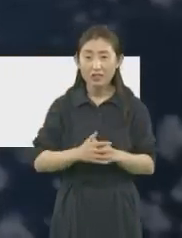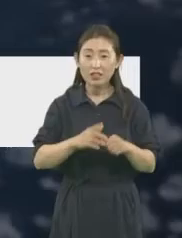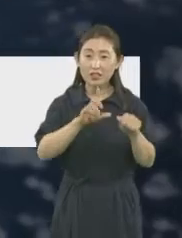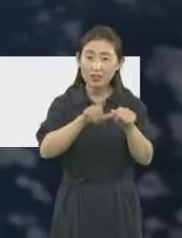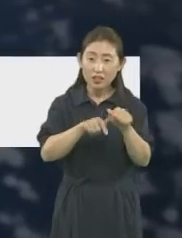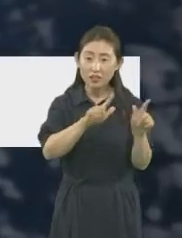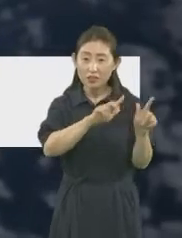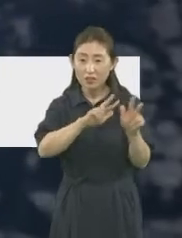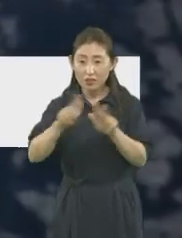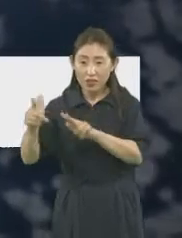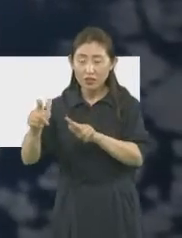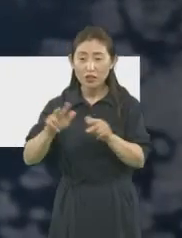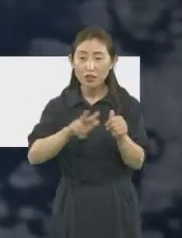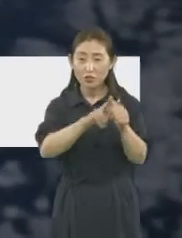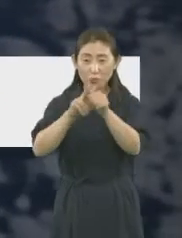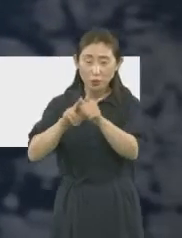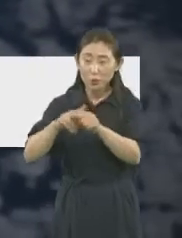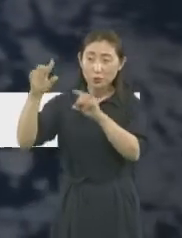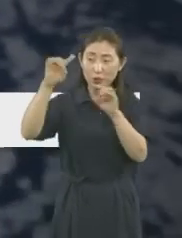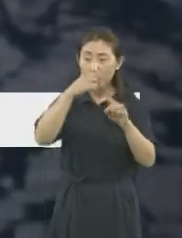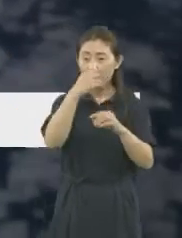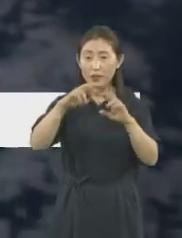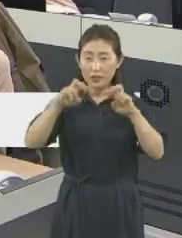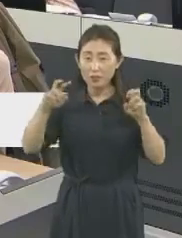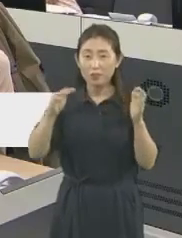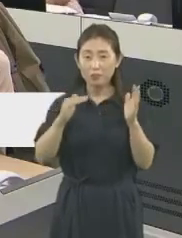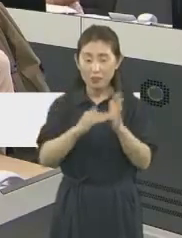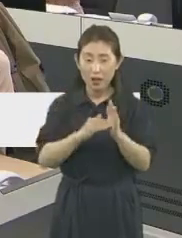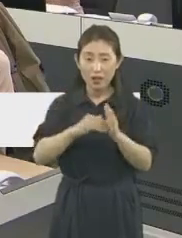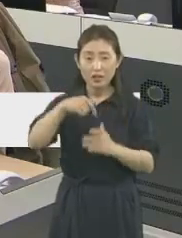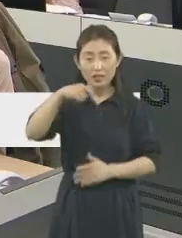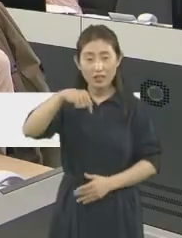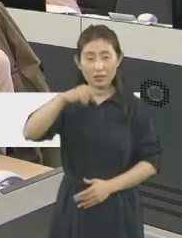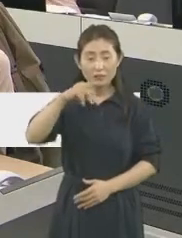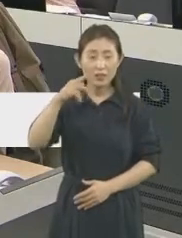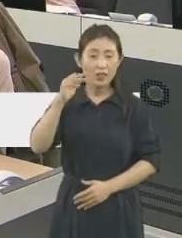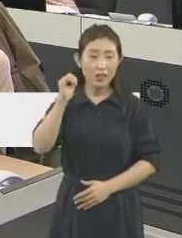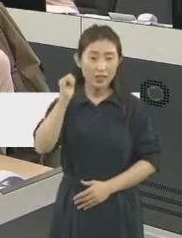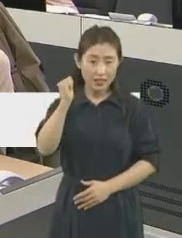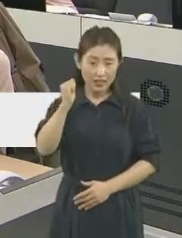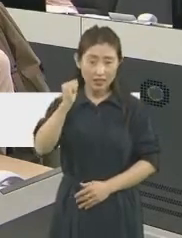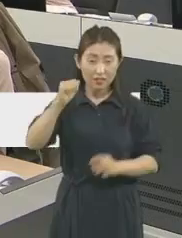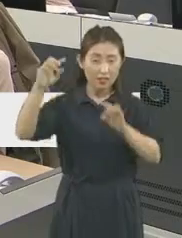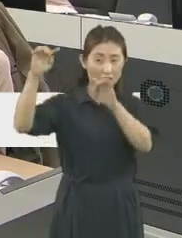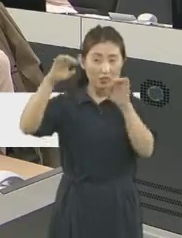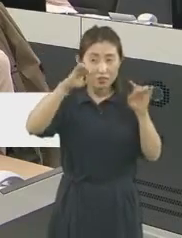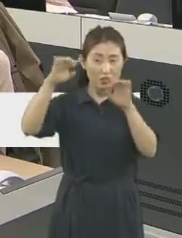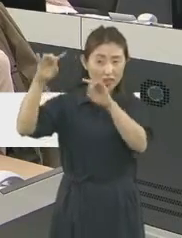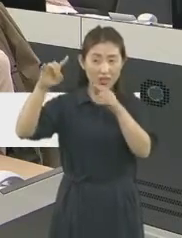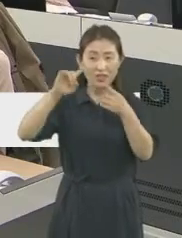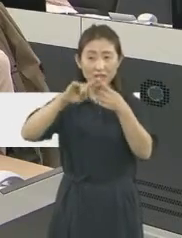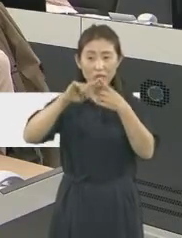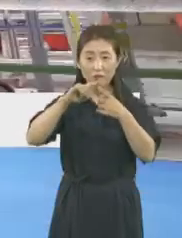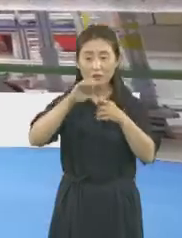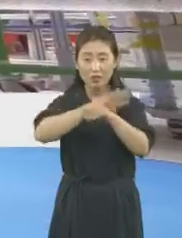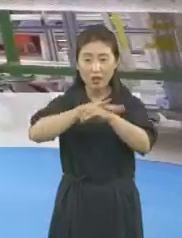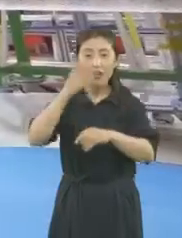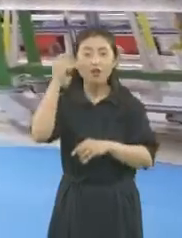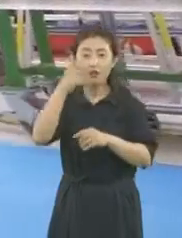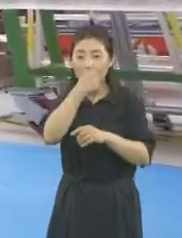정보로 동기화하는 업무 좀 했고 GPS 수신기를 켜서 이제 락이 되는 것을 확인을